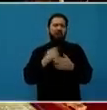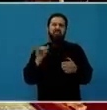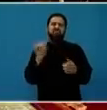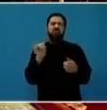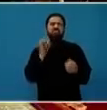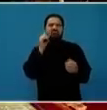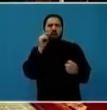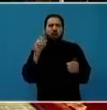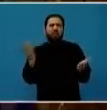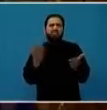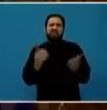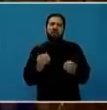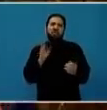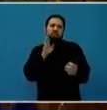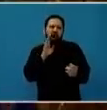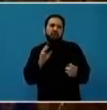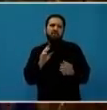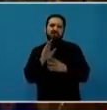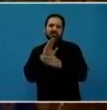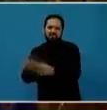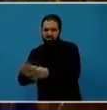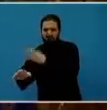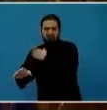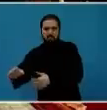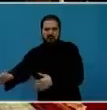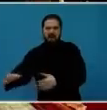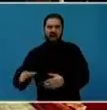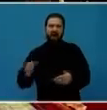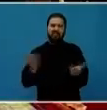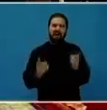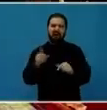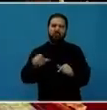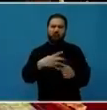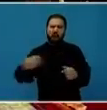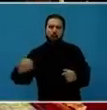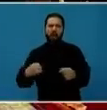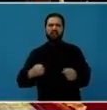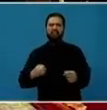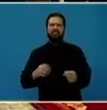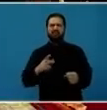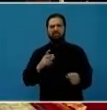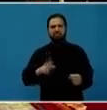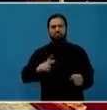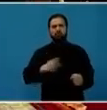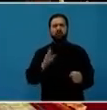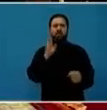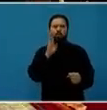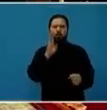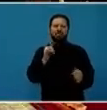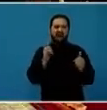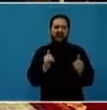cineva și așa mai departe. Da. Să spice mâna dacă ai luat și așa mai departe. Așa, deci sunt foarte multe